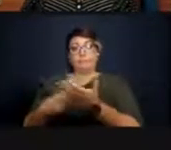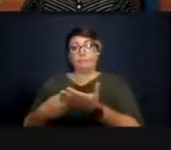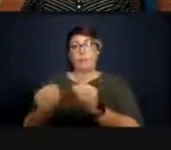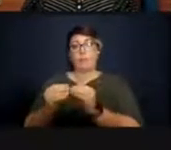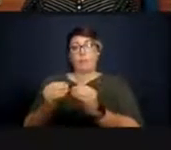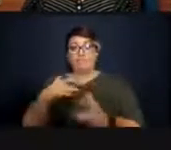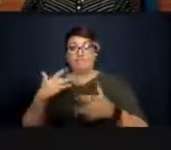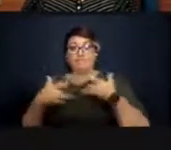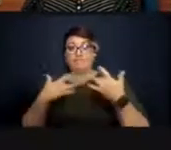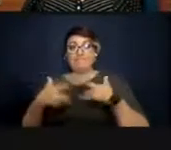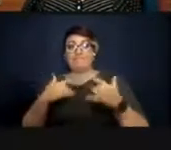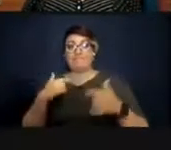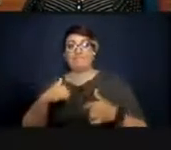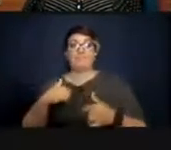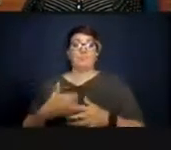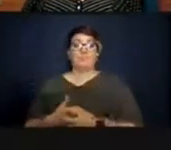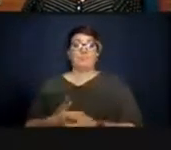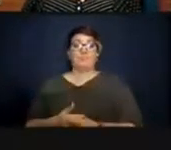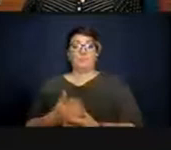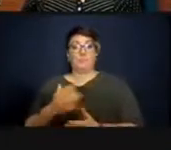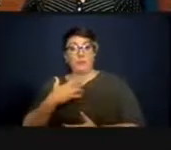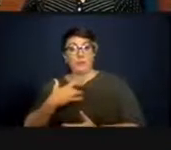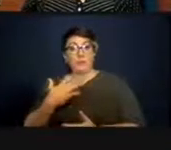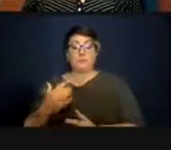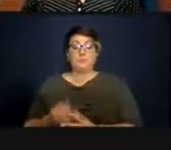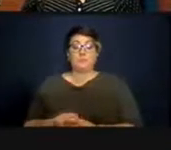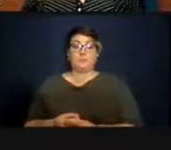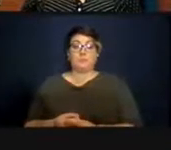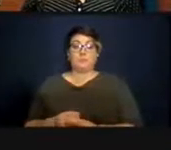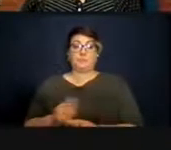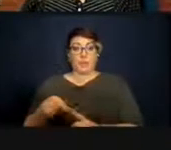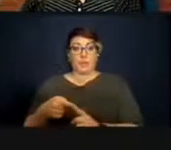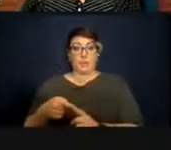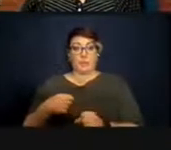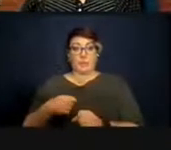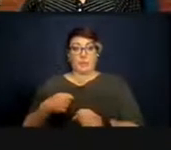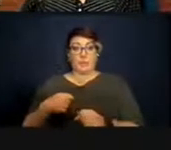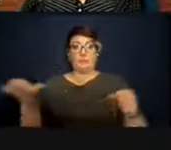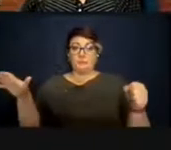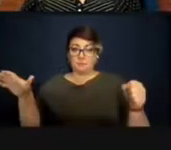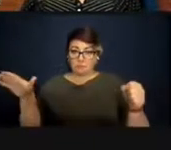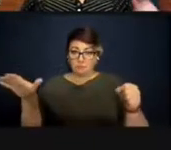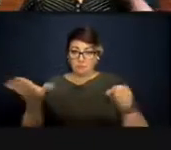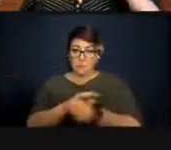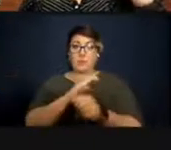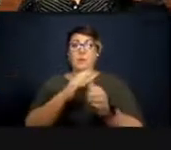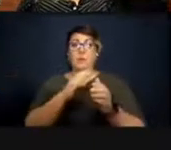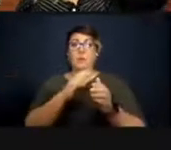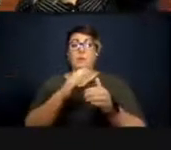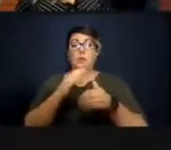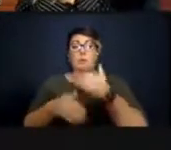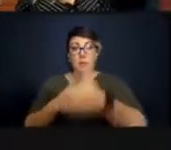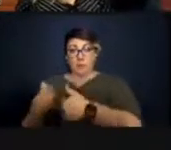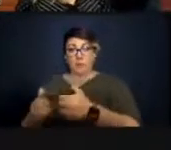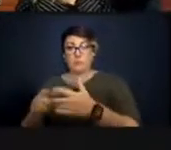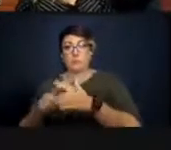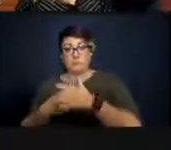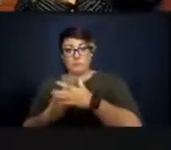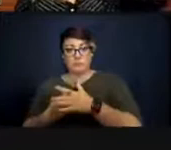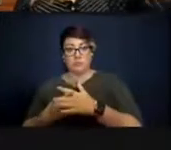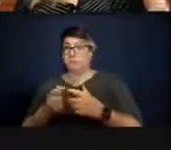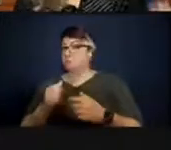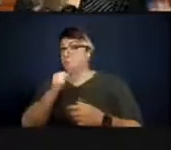nafikiri kadri tunavyozungumzia mada hii ndivyo inavyozua msisimko mkubwa na